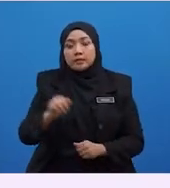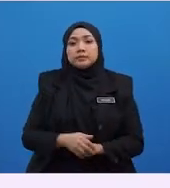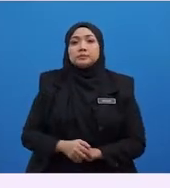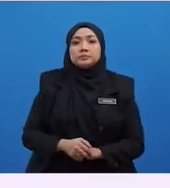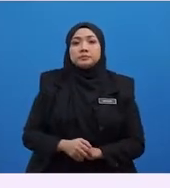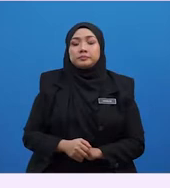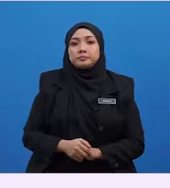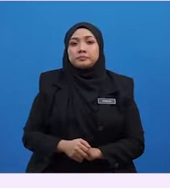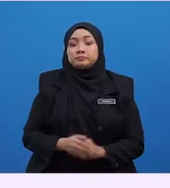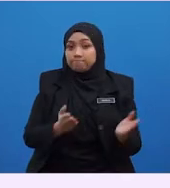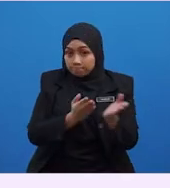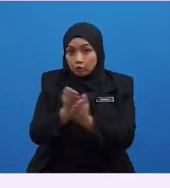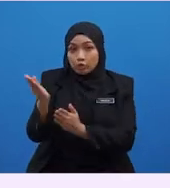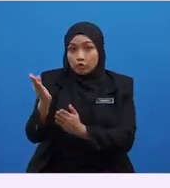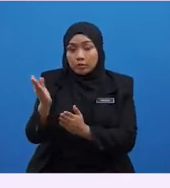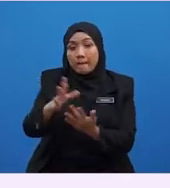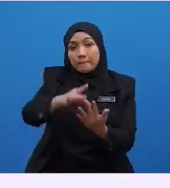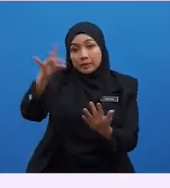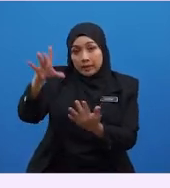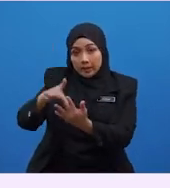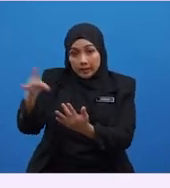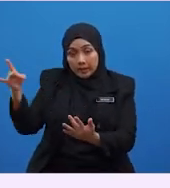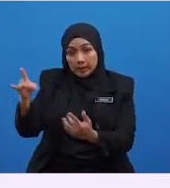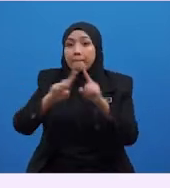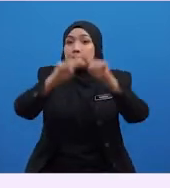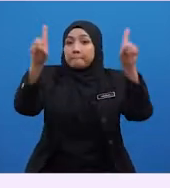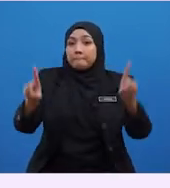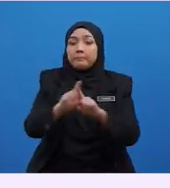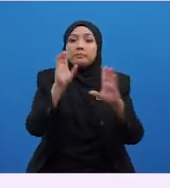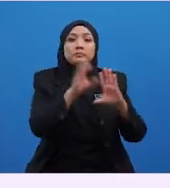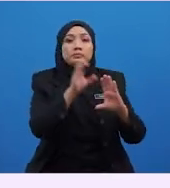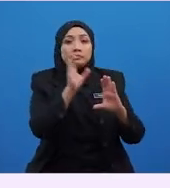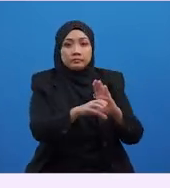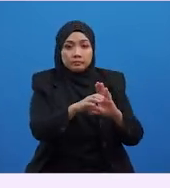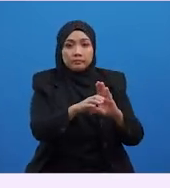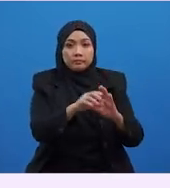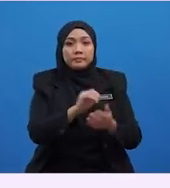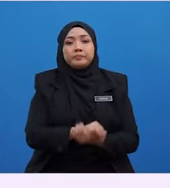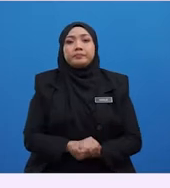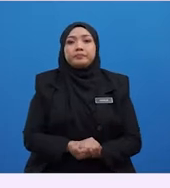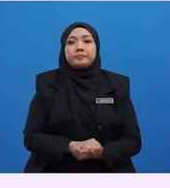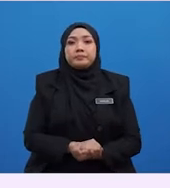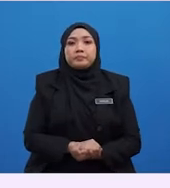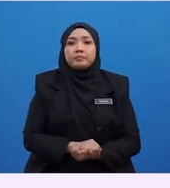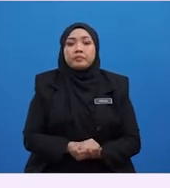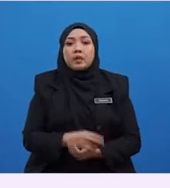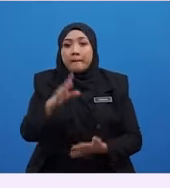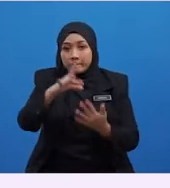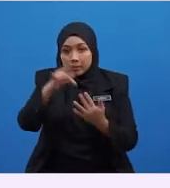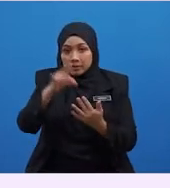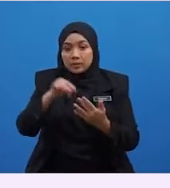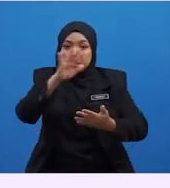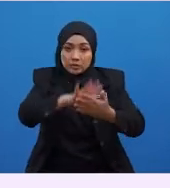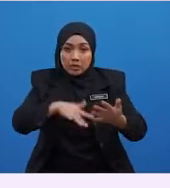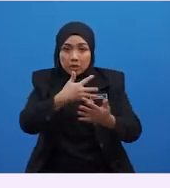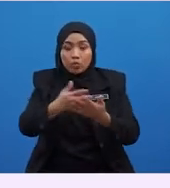http://localhost/phpmyadmin. Seterusnya, pilih pangkalan data anda, iaitu TVP. Kedua, pilih jadual